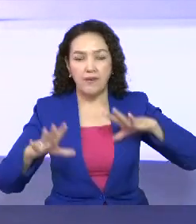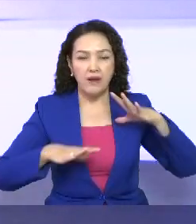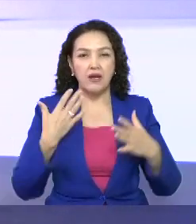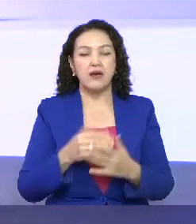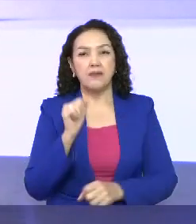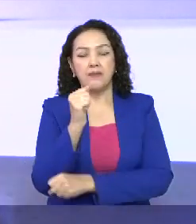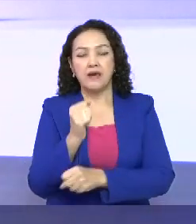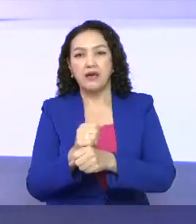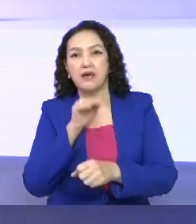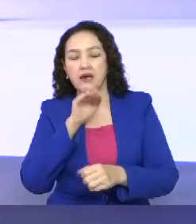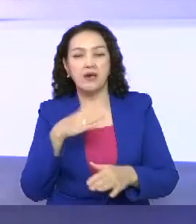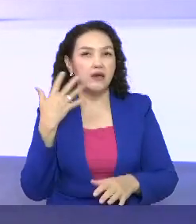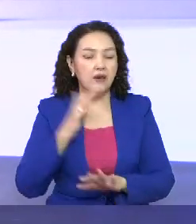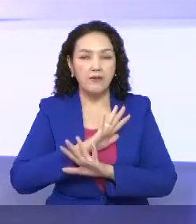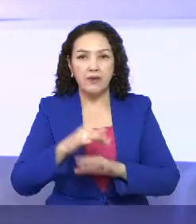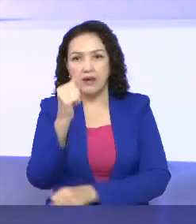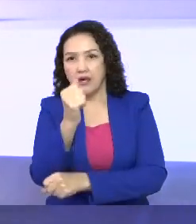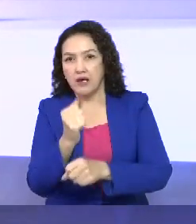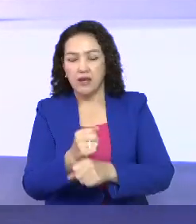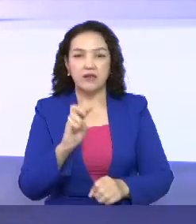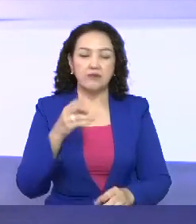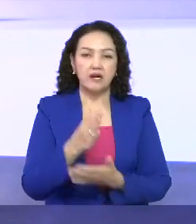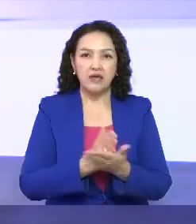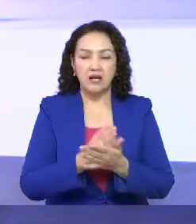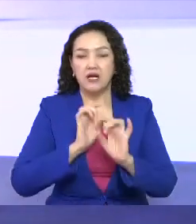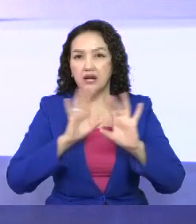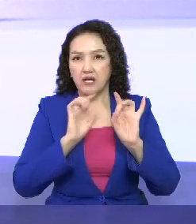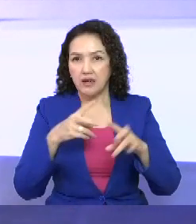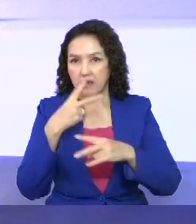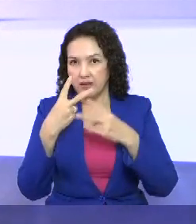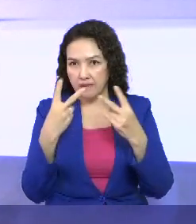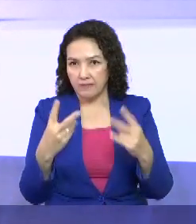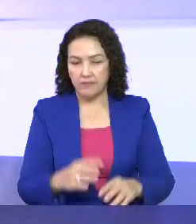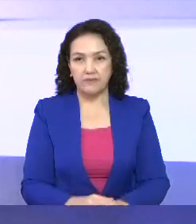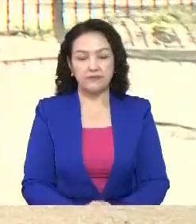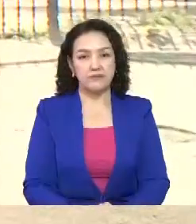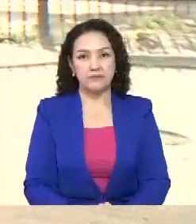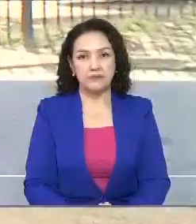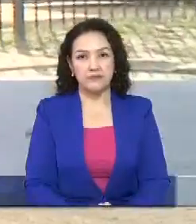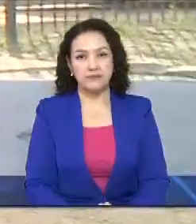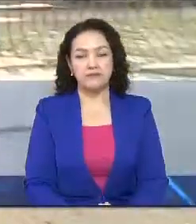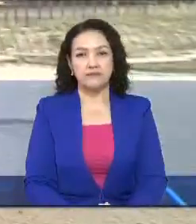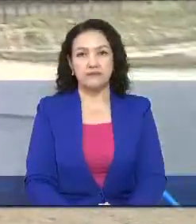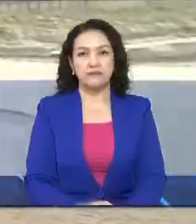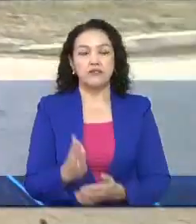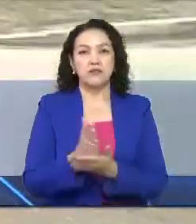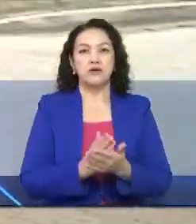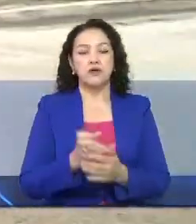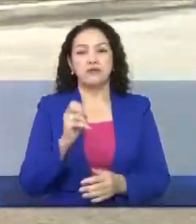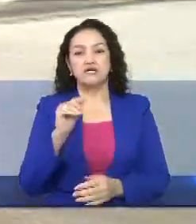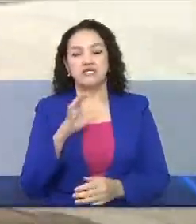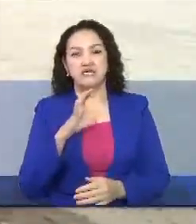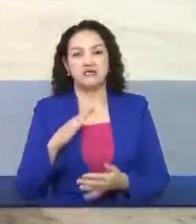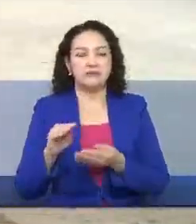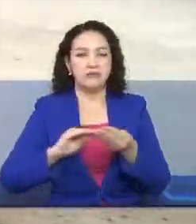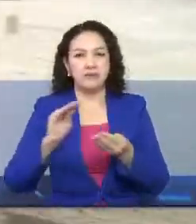нелегкой профессии, а также работники коммунальных служб, расскажем в следующем сюжете. Службами ЧС